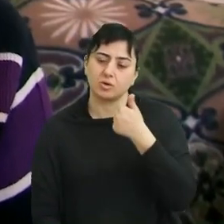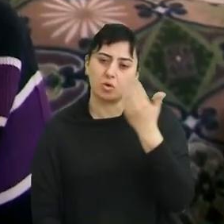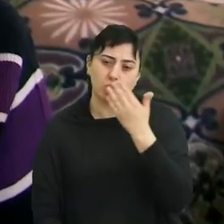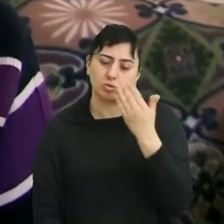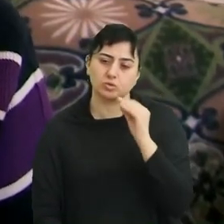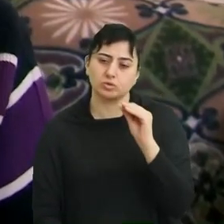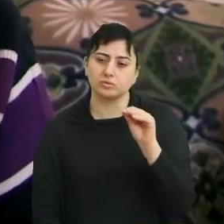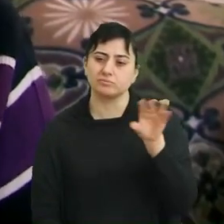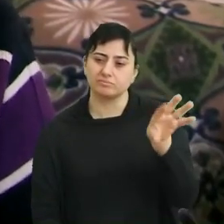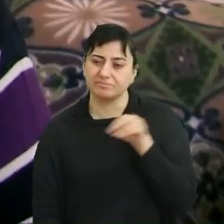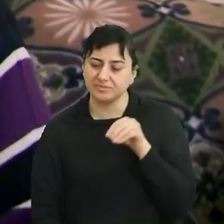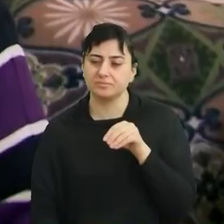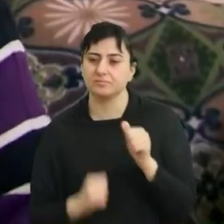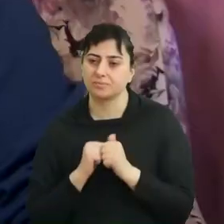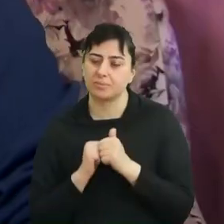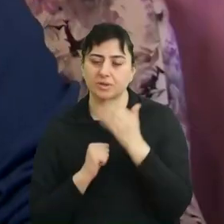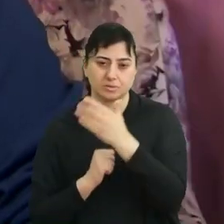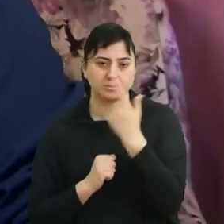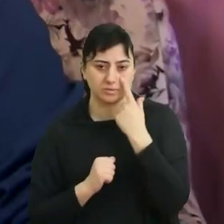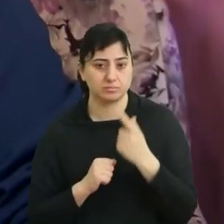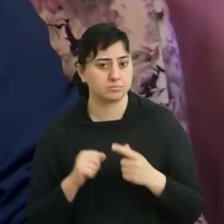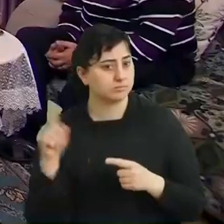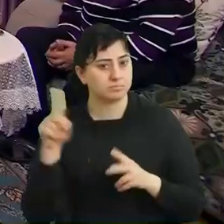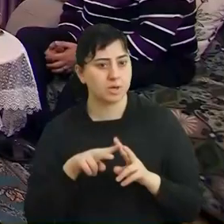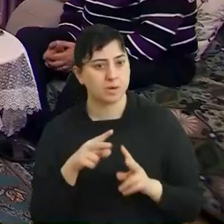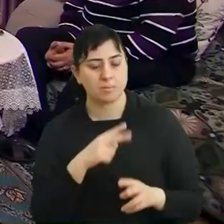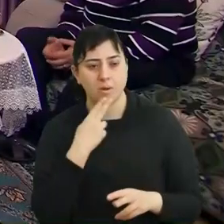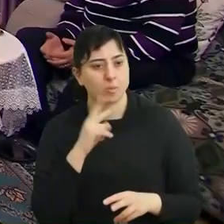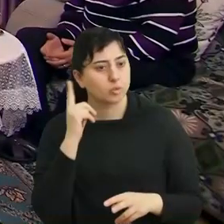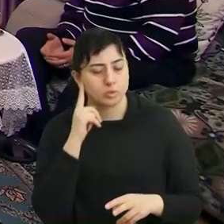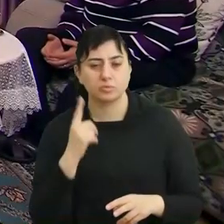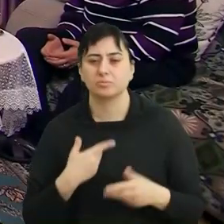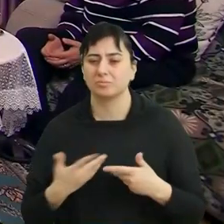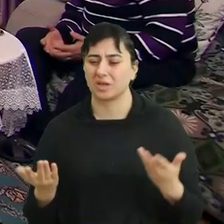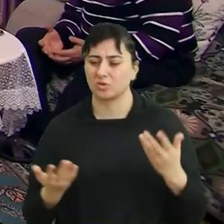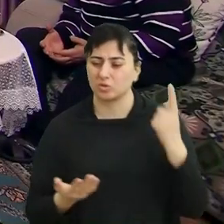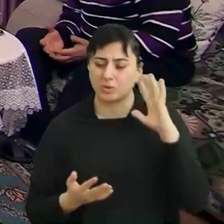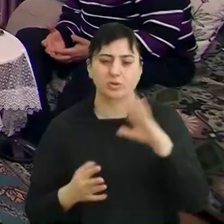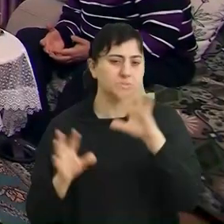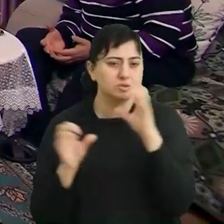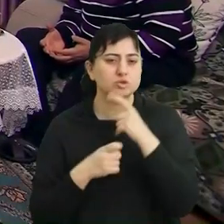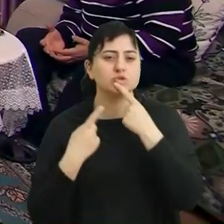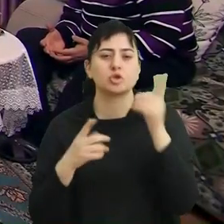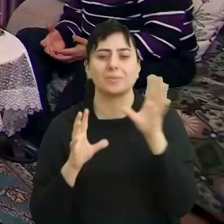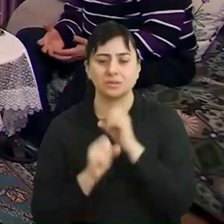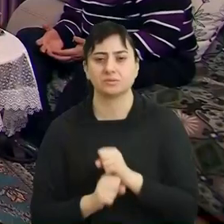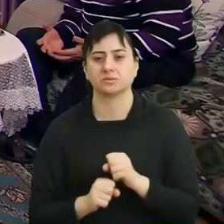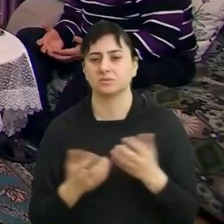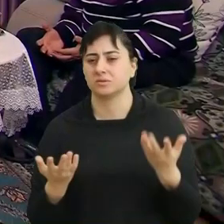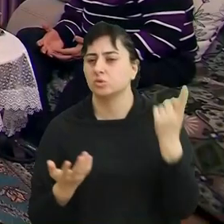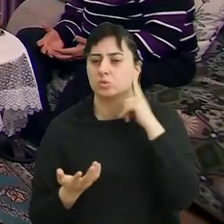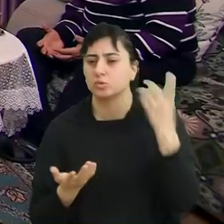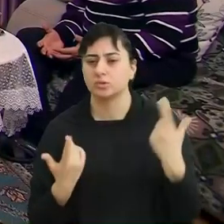okuldan kırdırıp onu kaydetmeye götürürüm. Meryem abla duymasın. Ya ne duyacak oğlum, kimse söylemedikten sonra